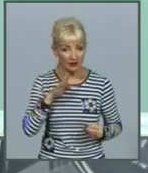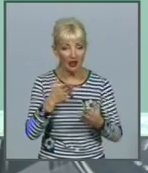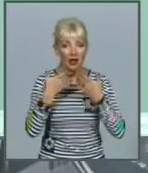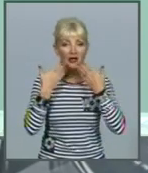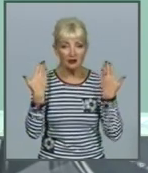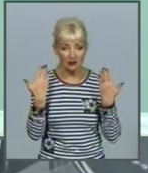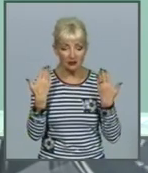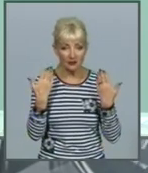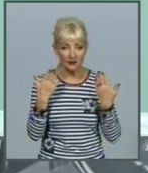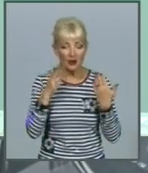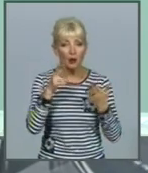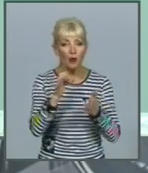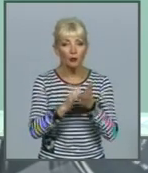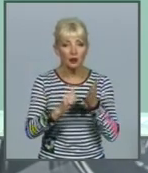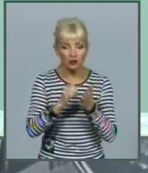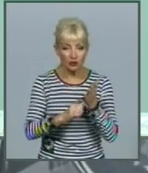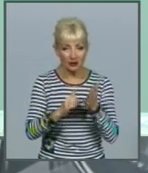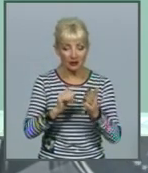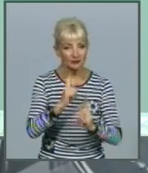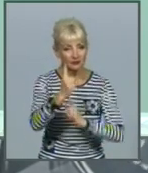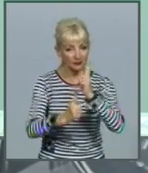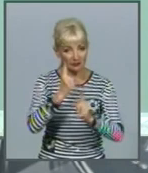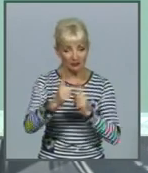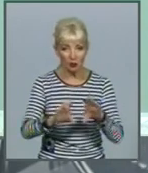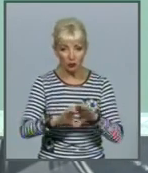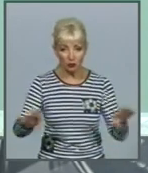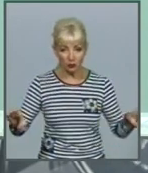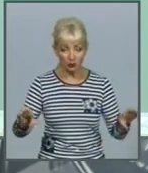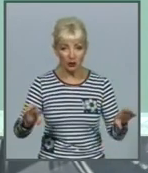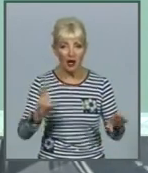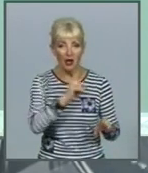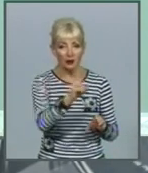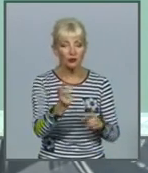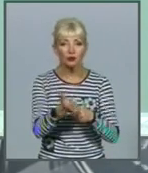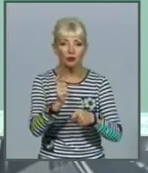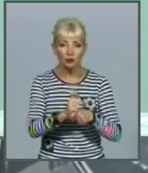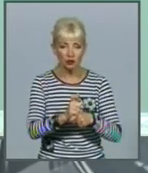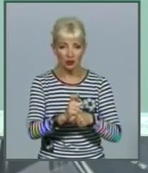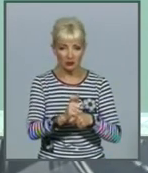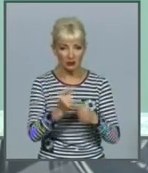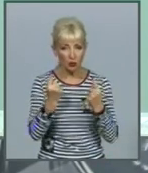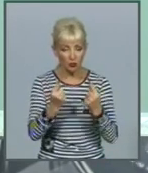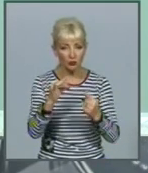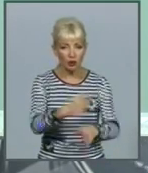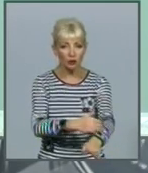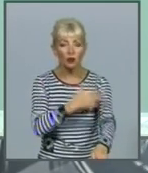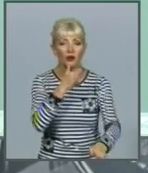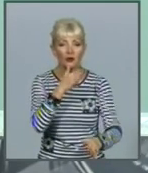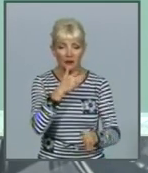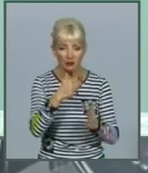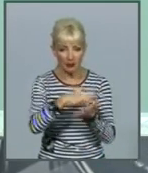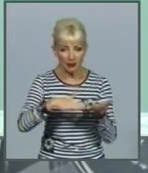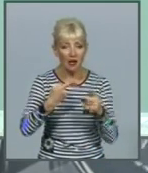с перекладками сетей, которые очень значительные и долгое время продолжаются, это порядка 400 домов. То